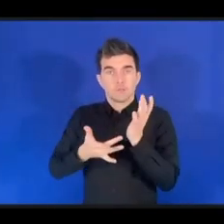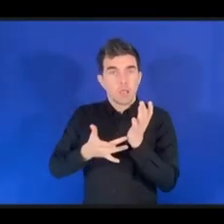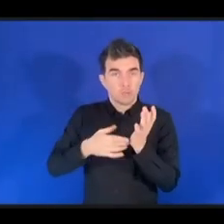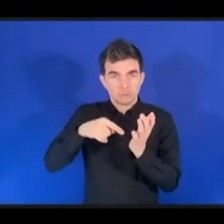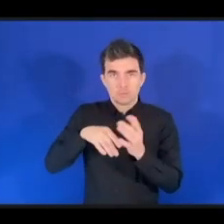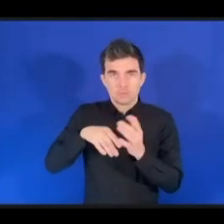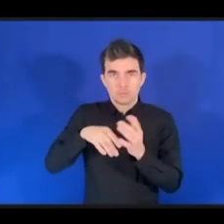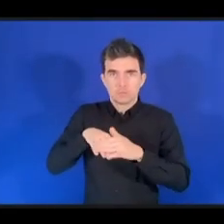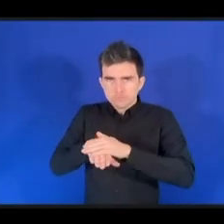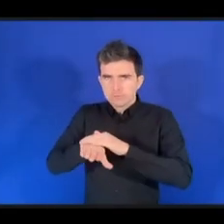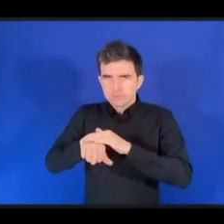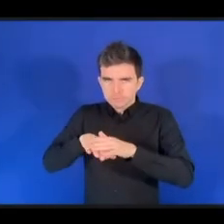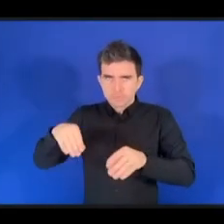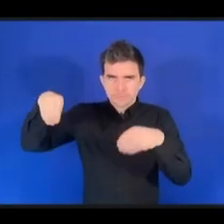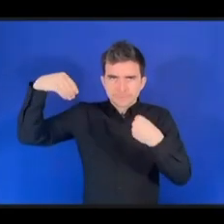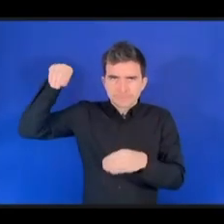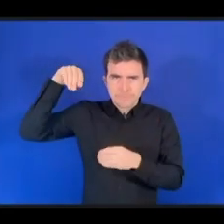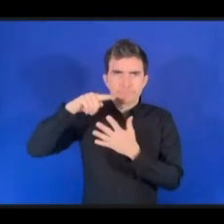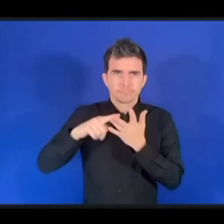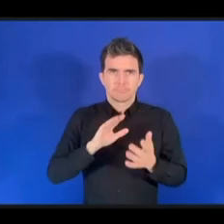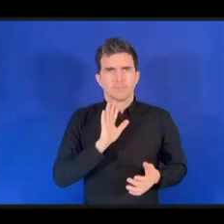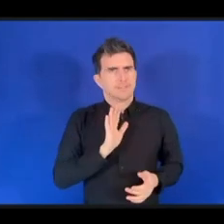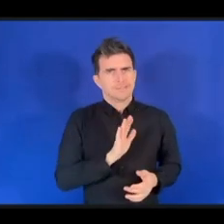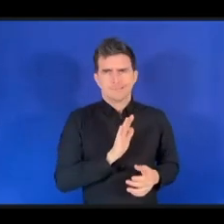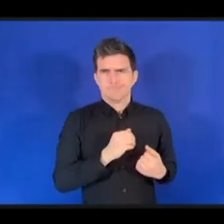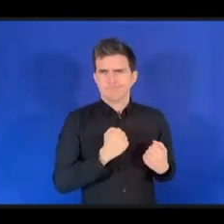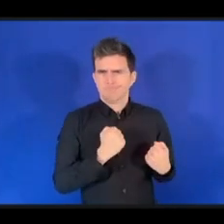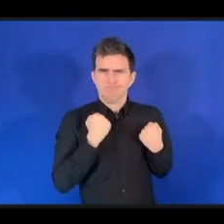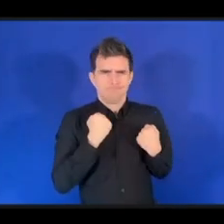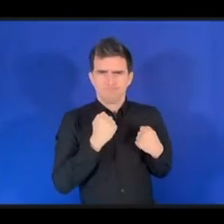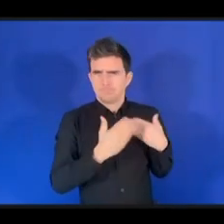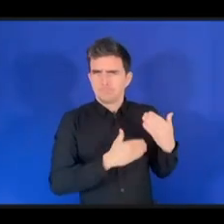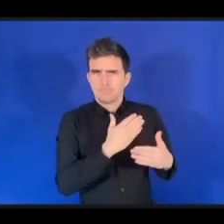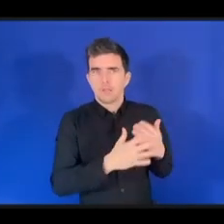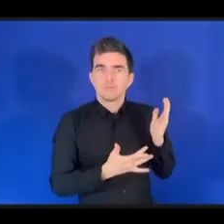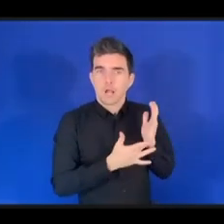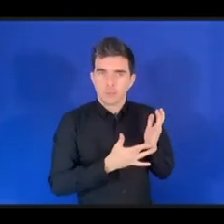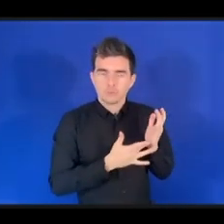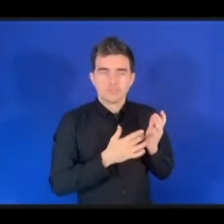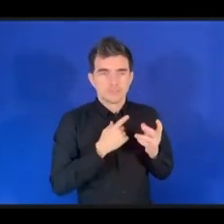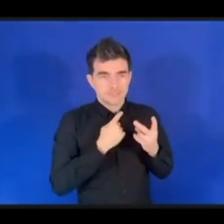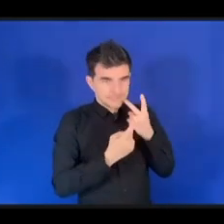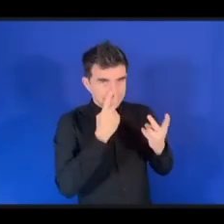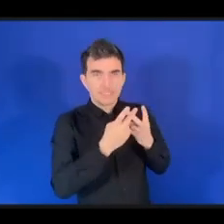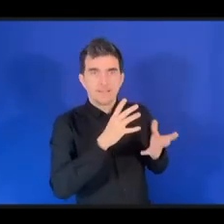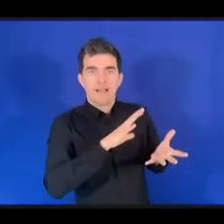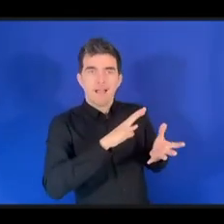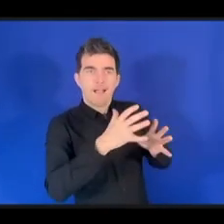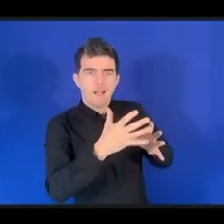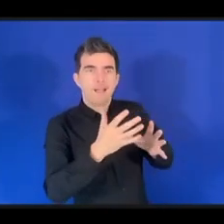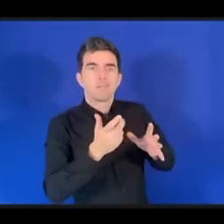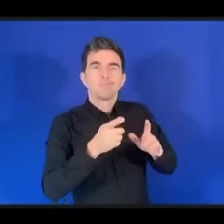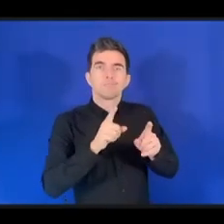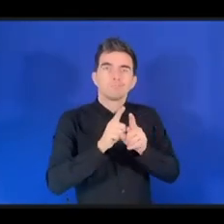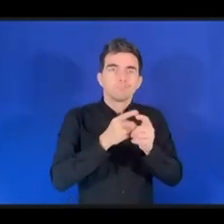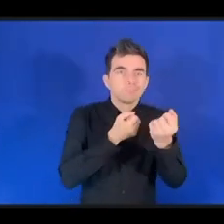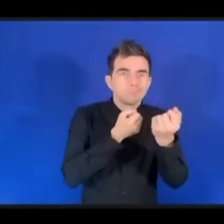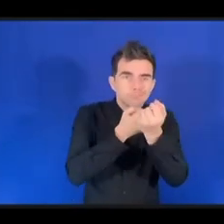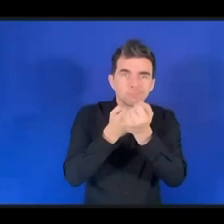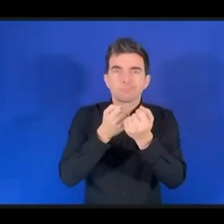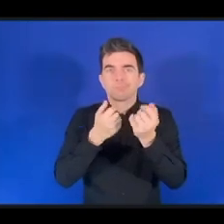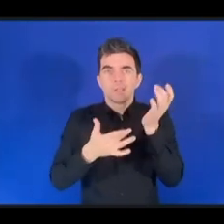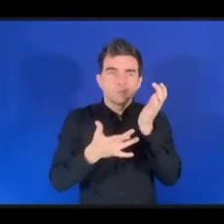de fabrication y compris dans les semi-onducteurs et les technologies d'avant-garde il y a